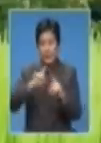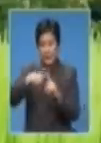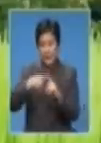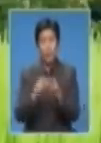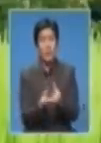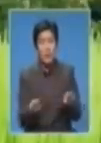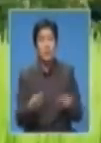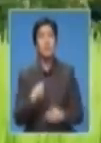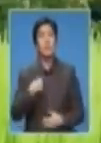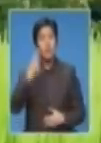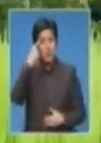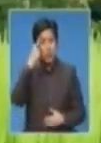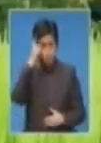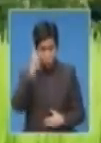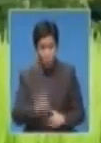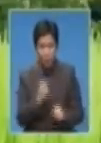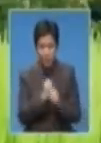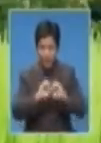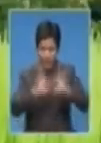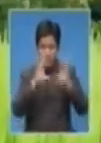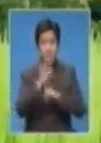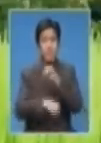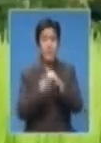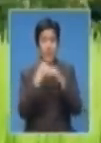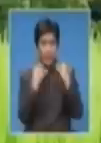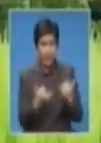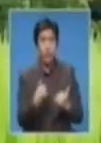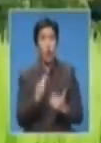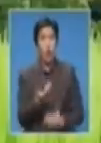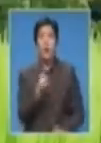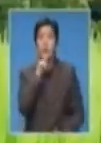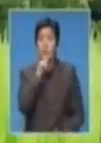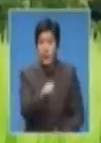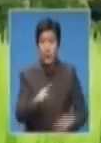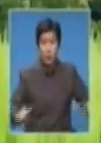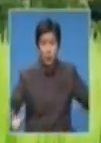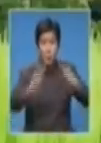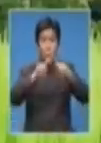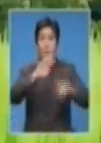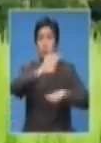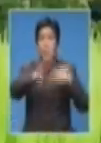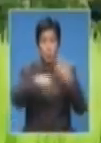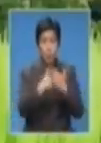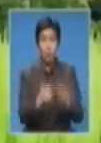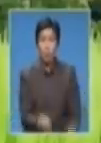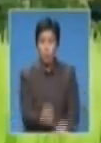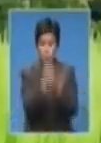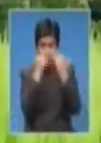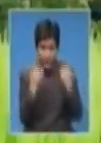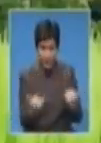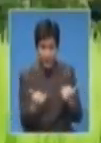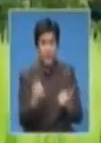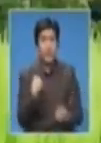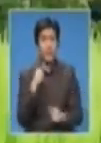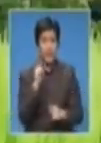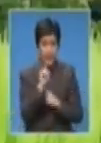าต้องเป็นรูปธรรมให้ได้ภายในปีนี้นะครับผมขออนุญาตสั่งการทุกกระทรวงไปที่เกี่ยวข้องนะครับแล้วก็ส